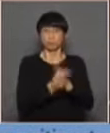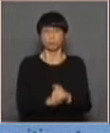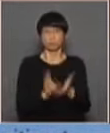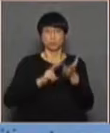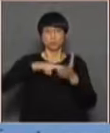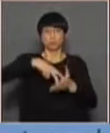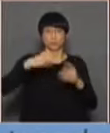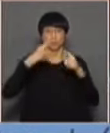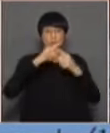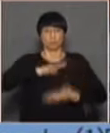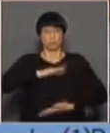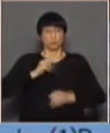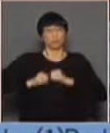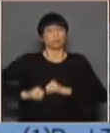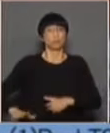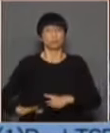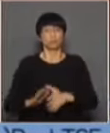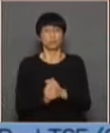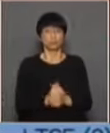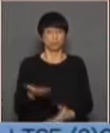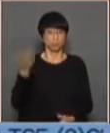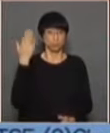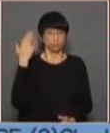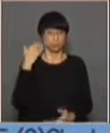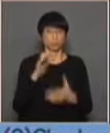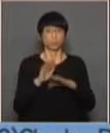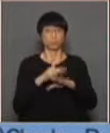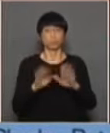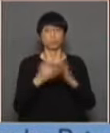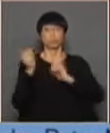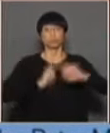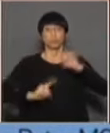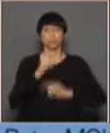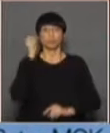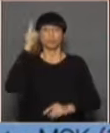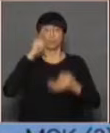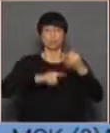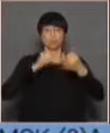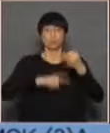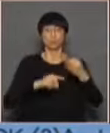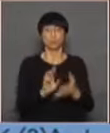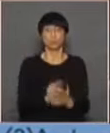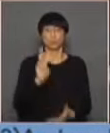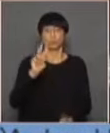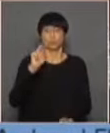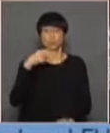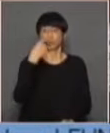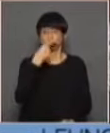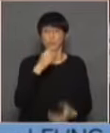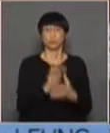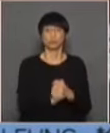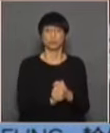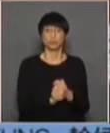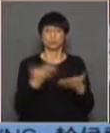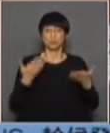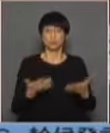格。民国初年，自由主义学者胡适曾经讲过，现